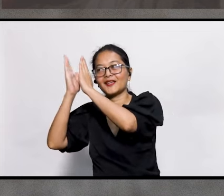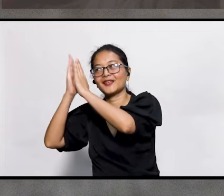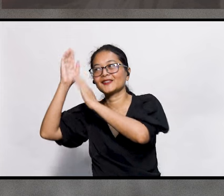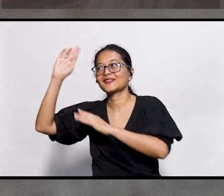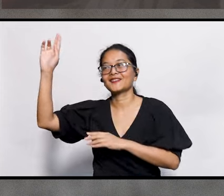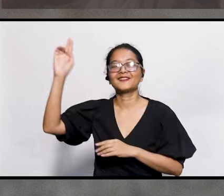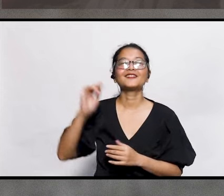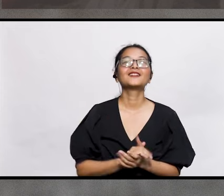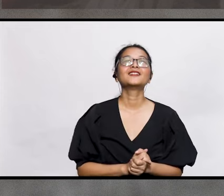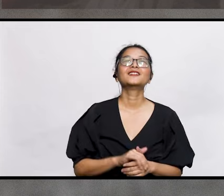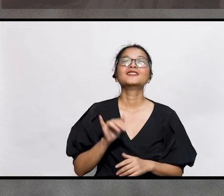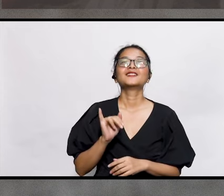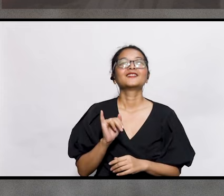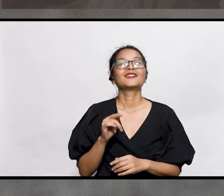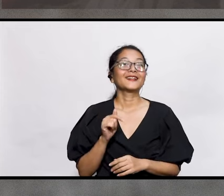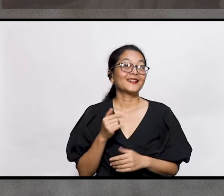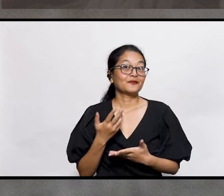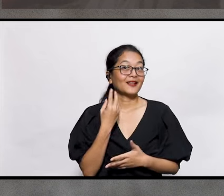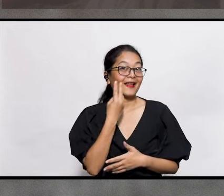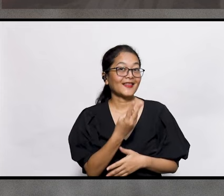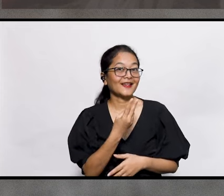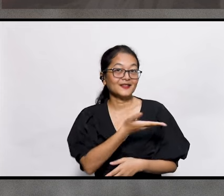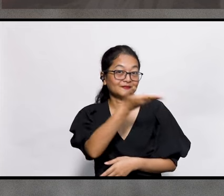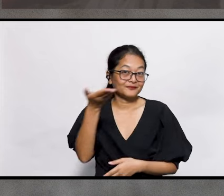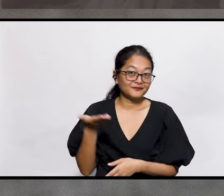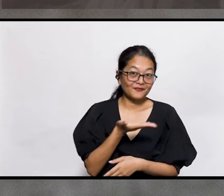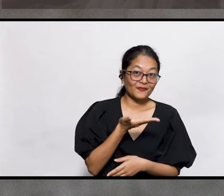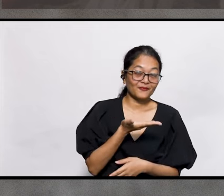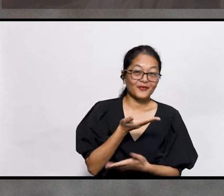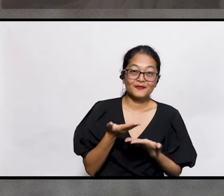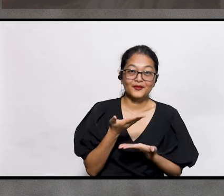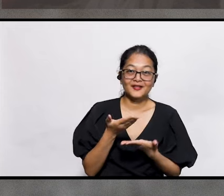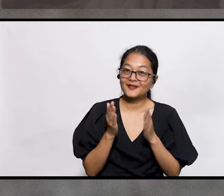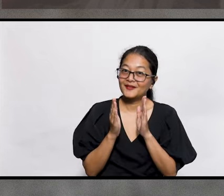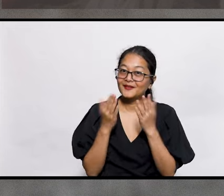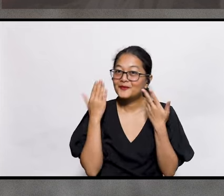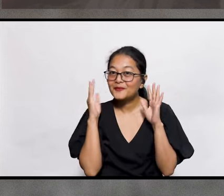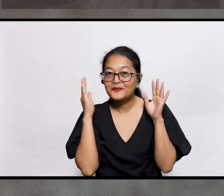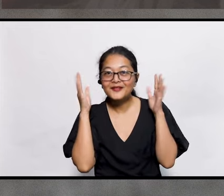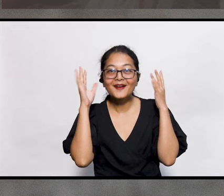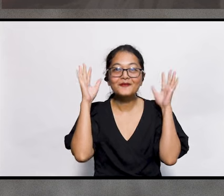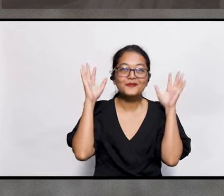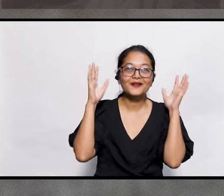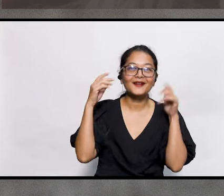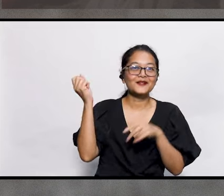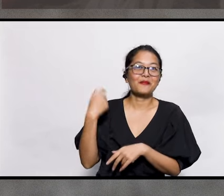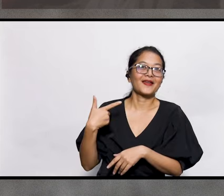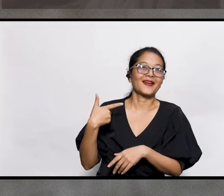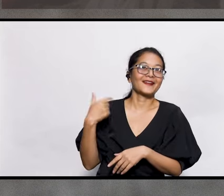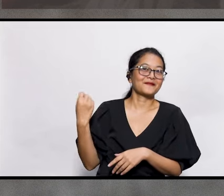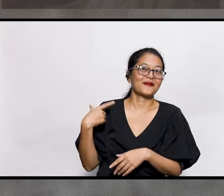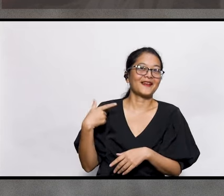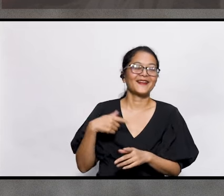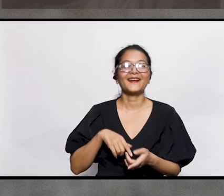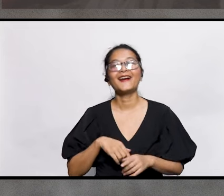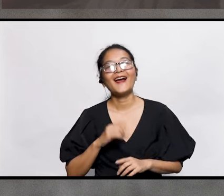Eh ini kelihatannya Anda eh ee penepuk tangan bayaran itu ya Ee Jadi kalau suruh tepuk